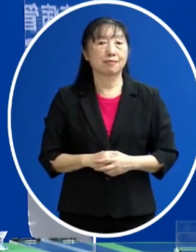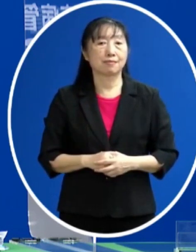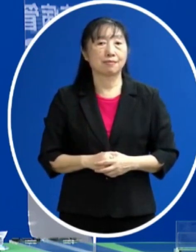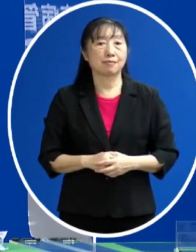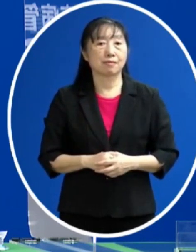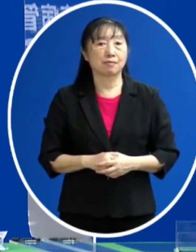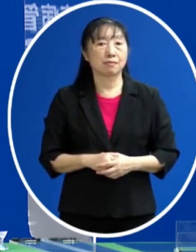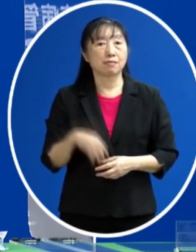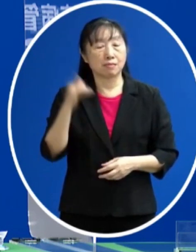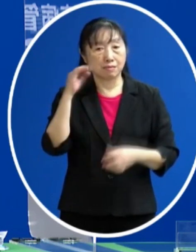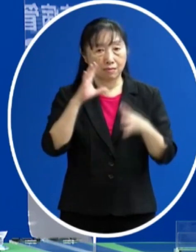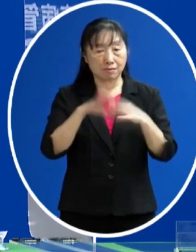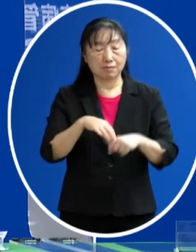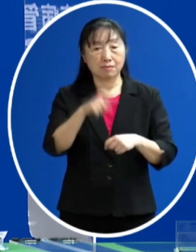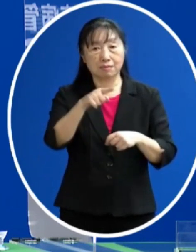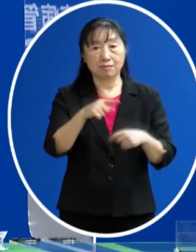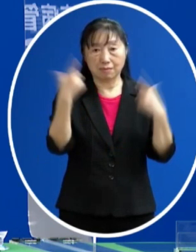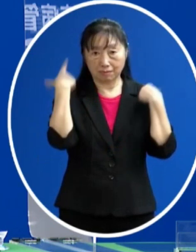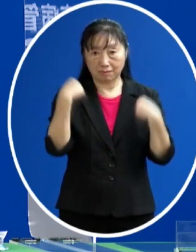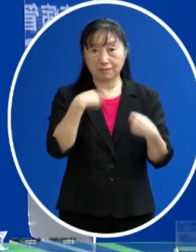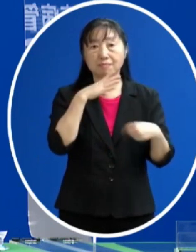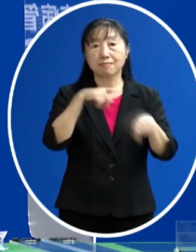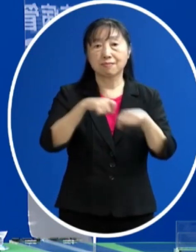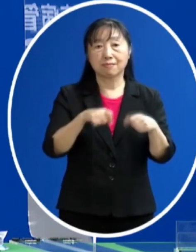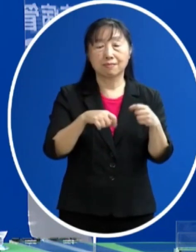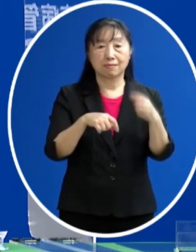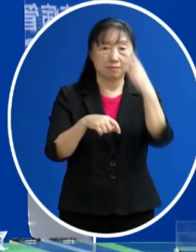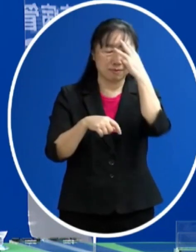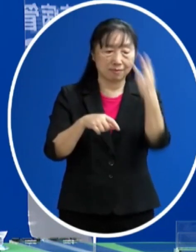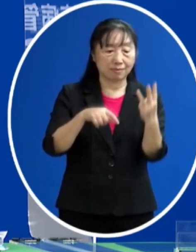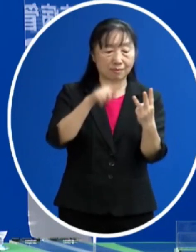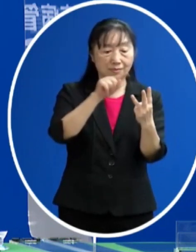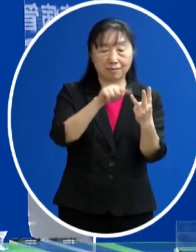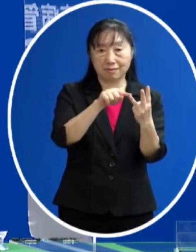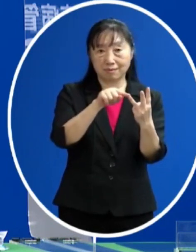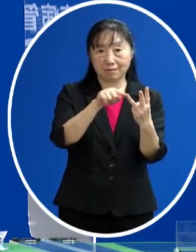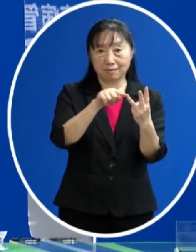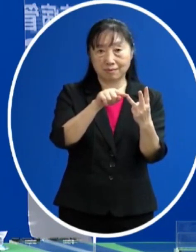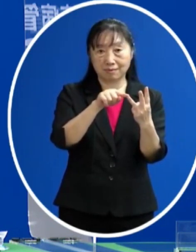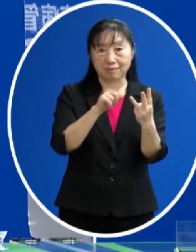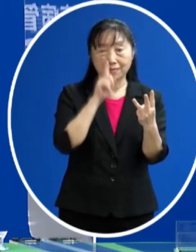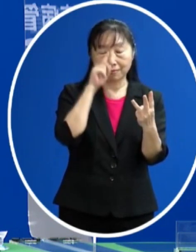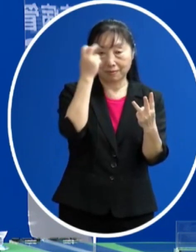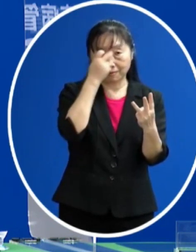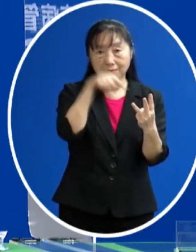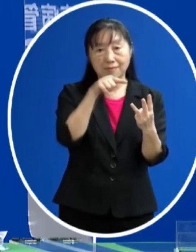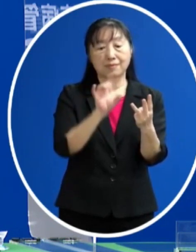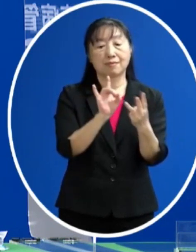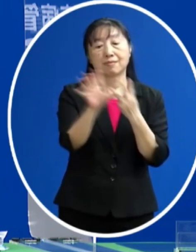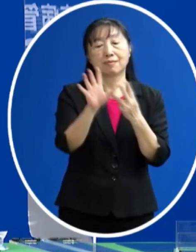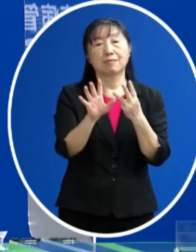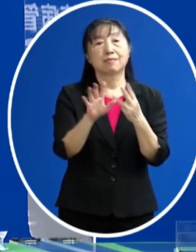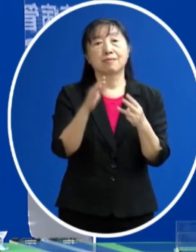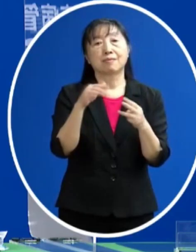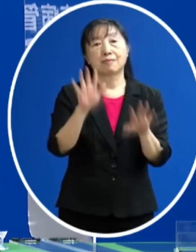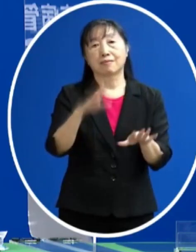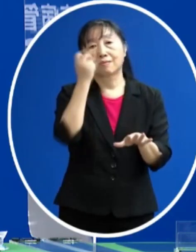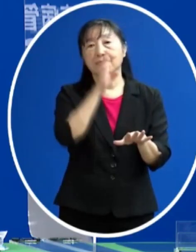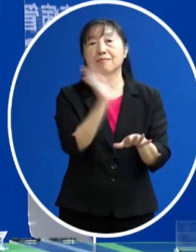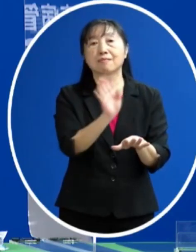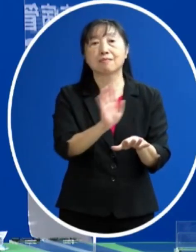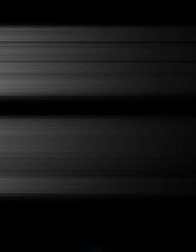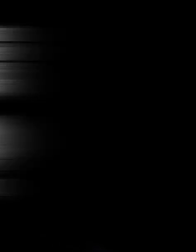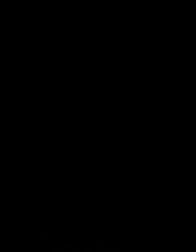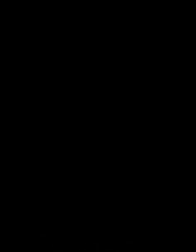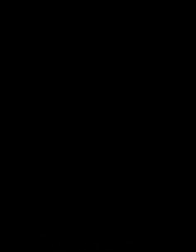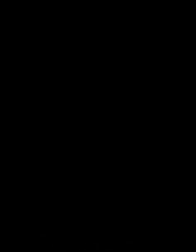是删减掉原来规划隔离第3天的时候要做快筛的这件问题，那其他都是一